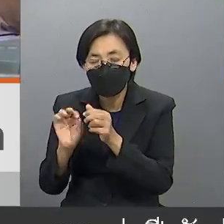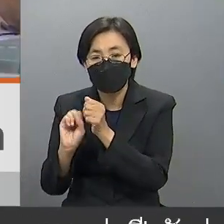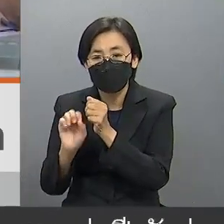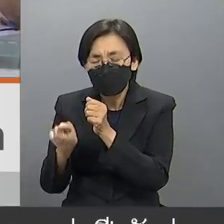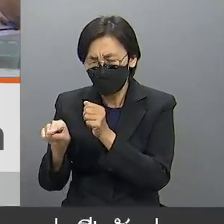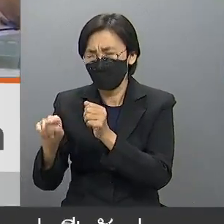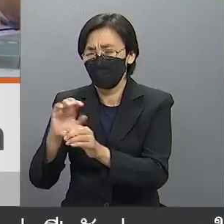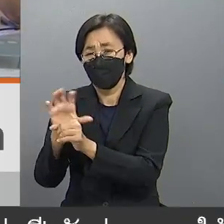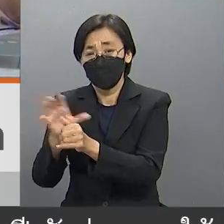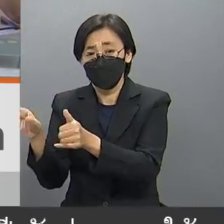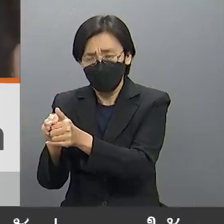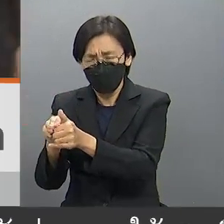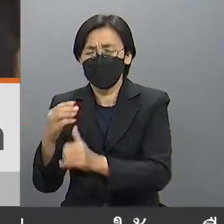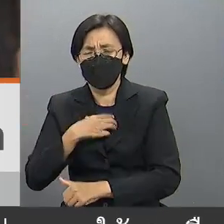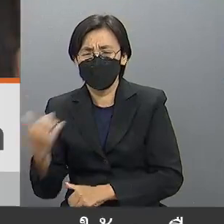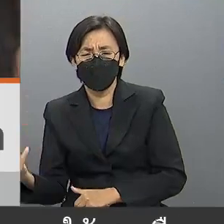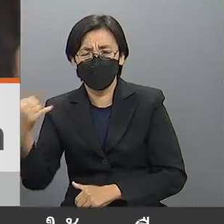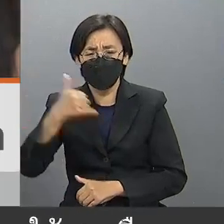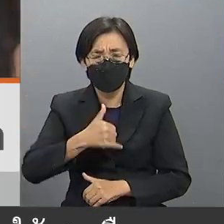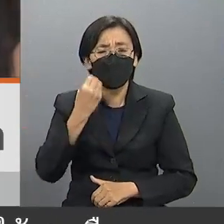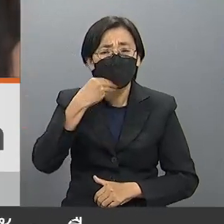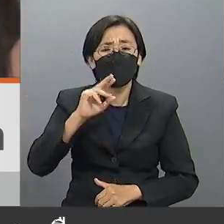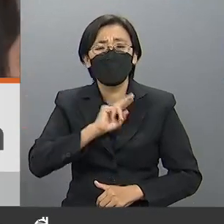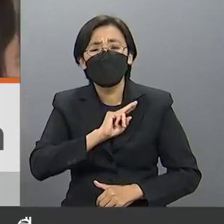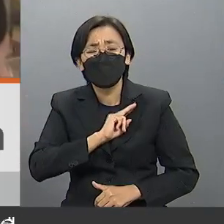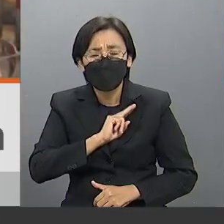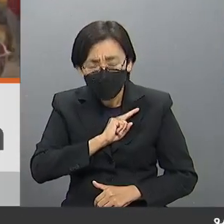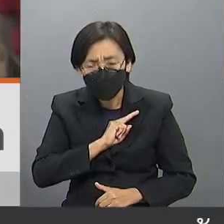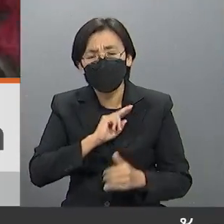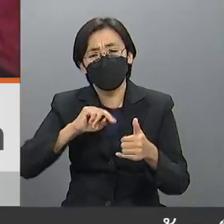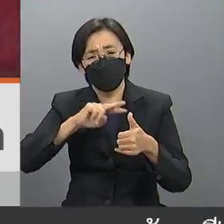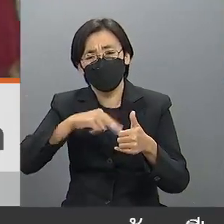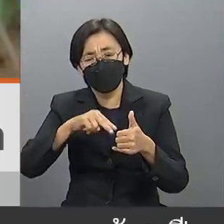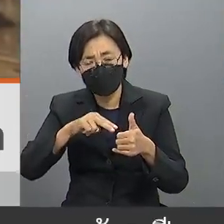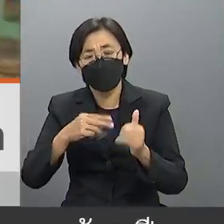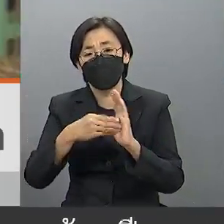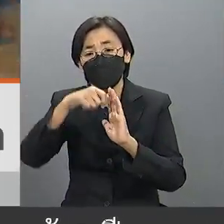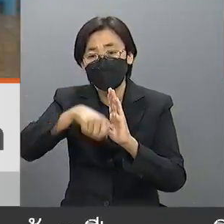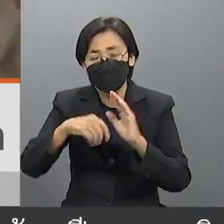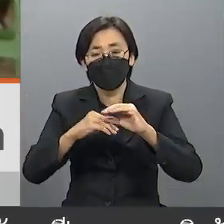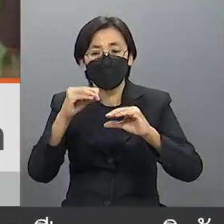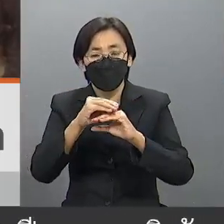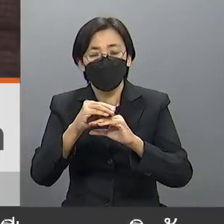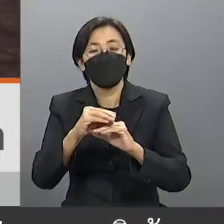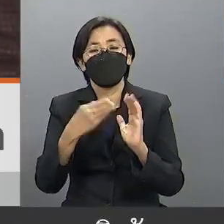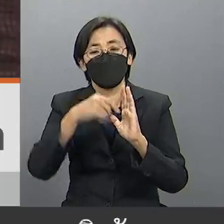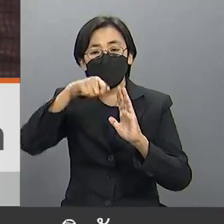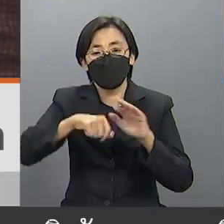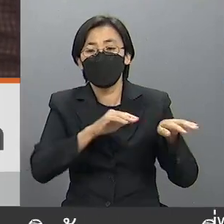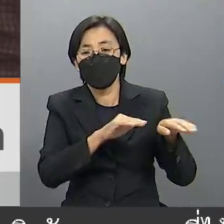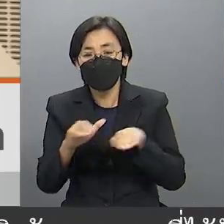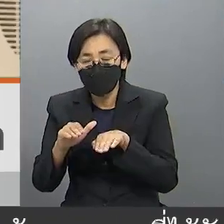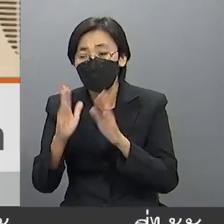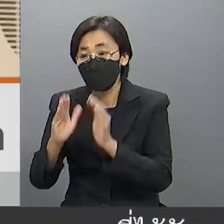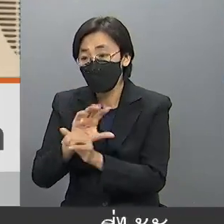กลับมารักษาตัวที่ภูมิลำเนาหลังจังหวัดนครราชสีมาเปิดโครงการโคราชพร้อมรองรับผู้ป่วยโควิด-19